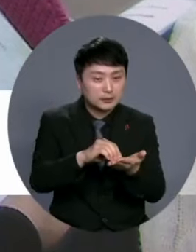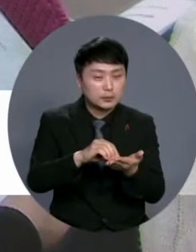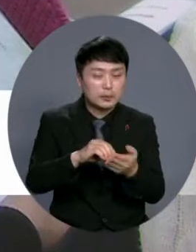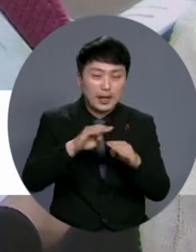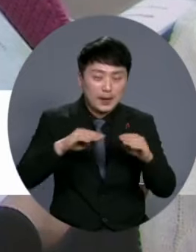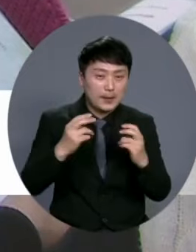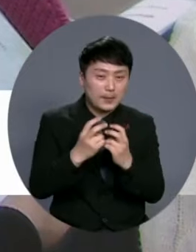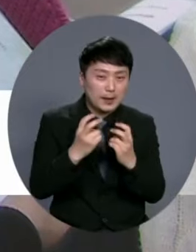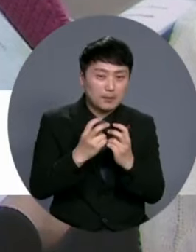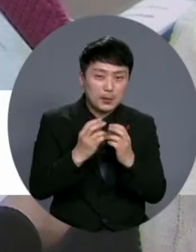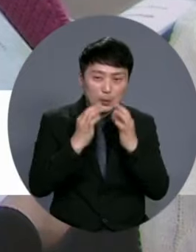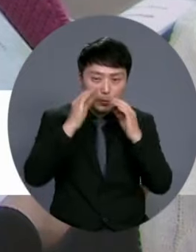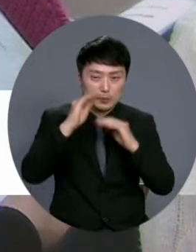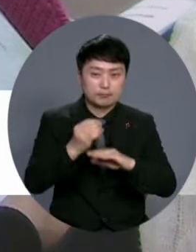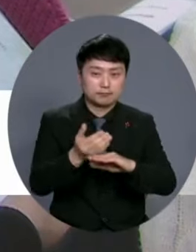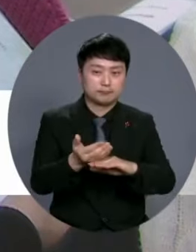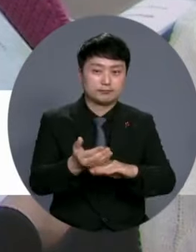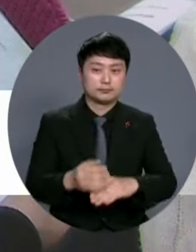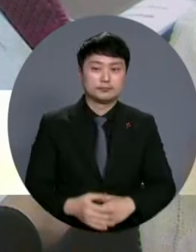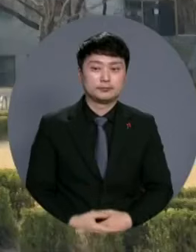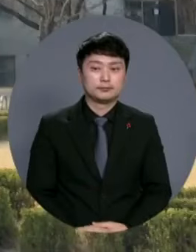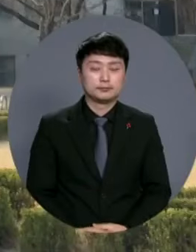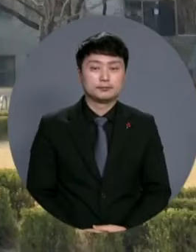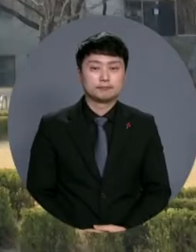보입니다. 리포터 함께 보시겠습니다.